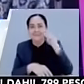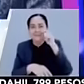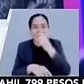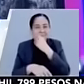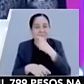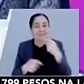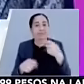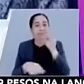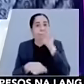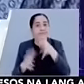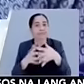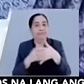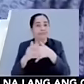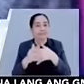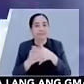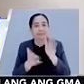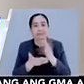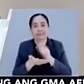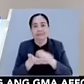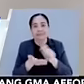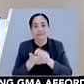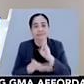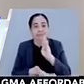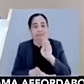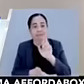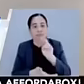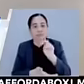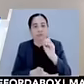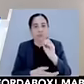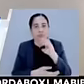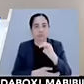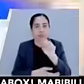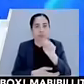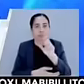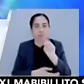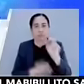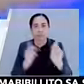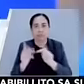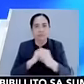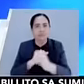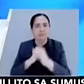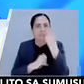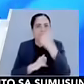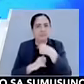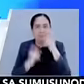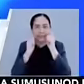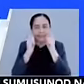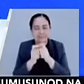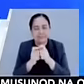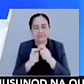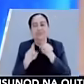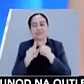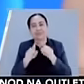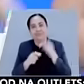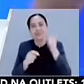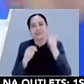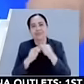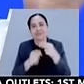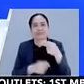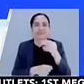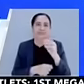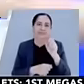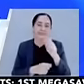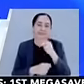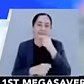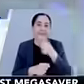Award-winning singer-songwriter Bruno Mars ang performance ng lookalike niya. Memorable rin daw sa hosts ang guestings ng